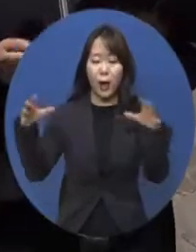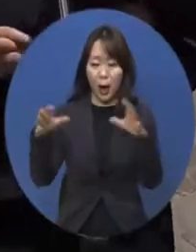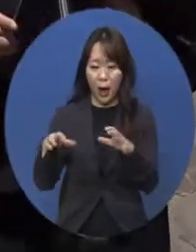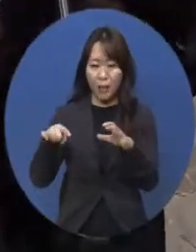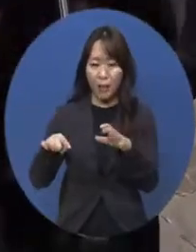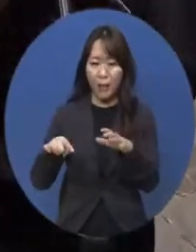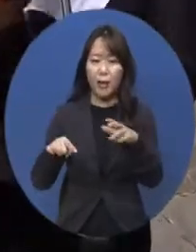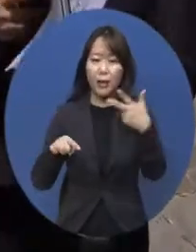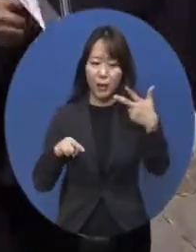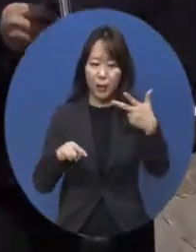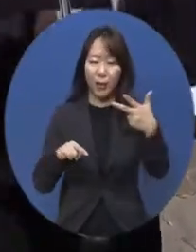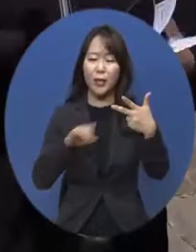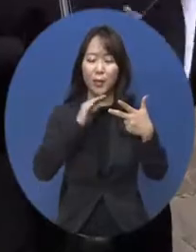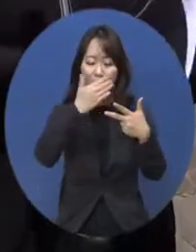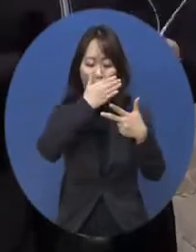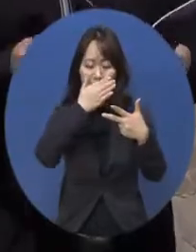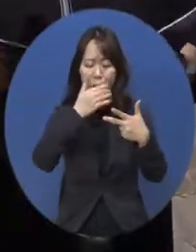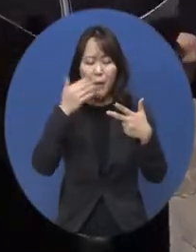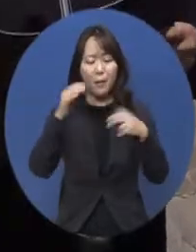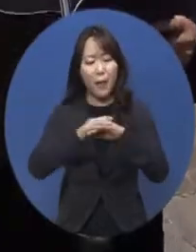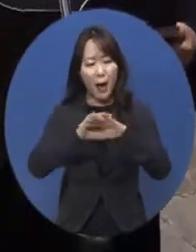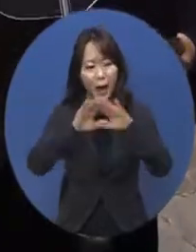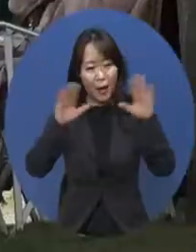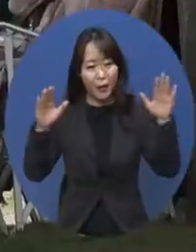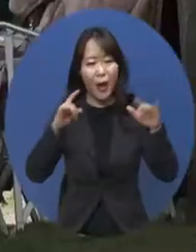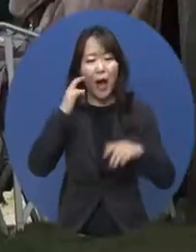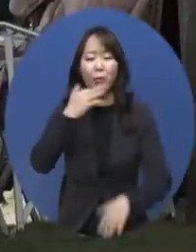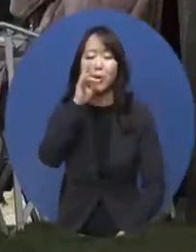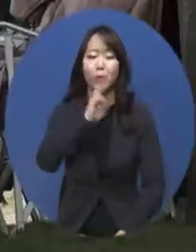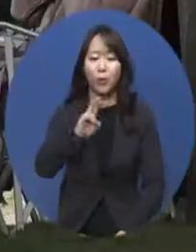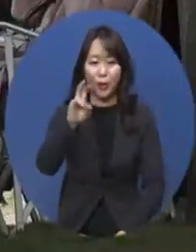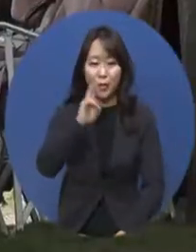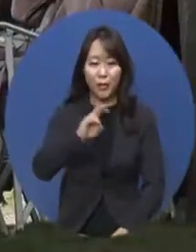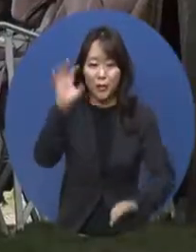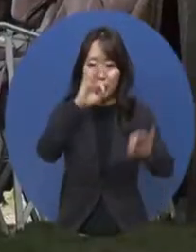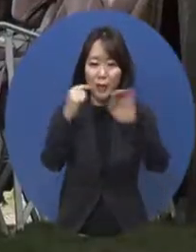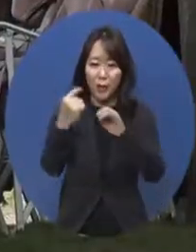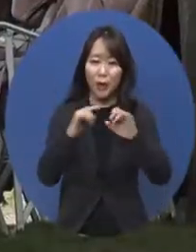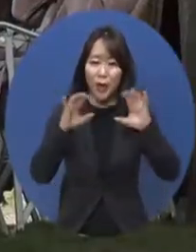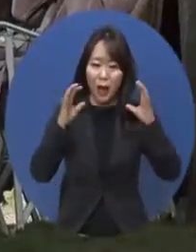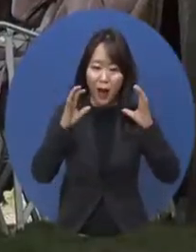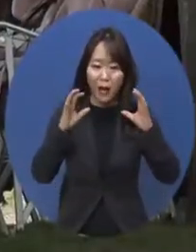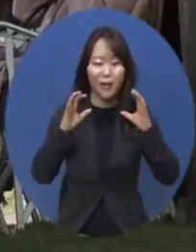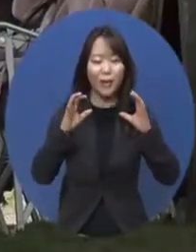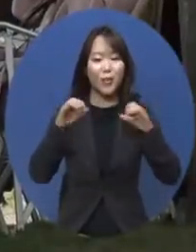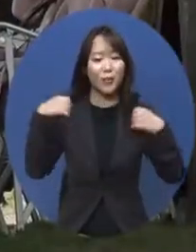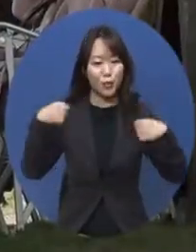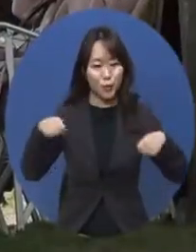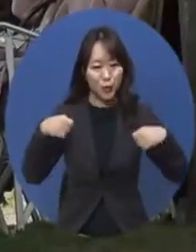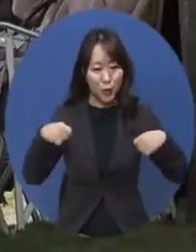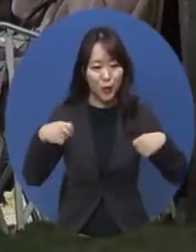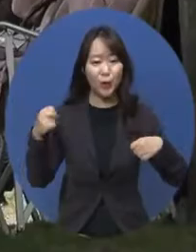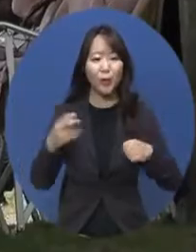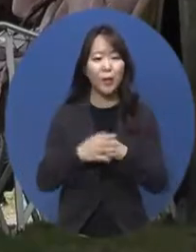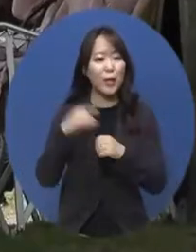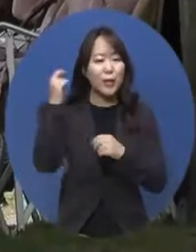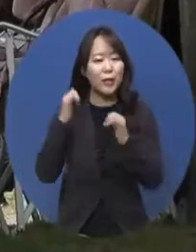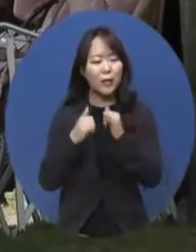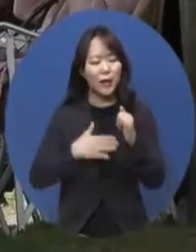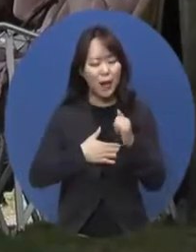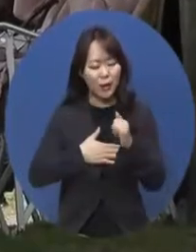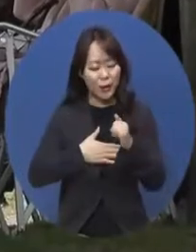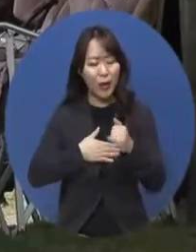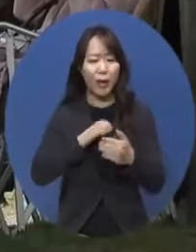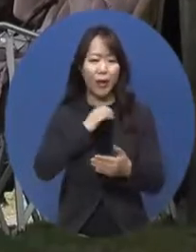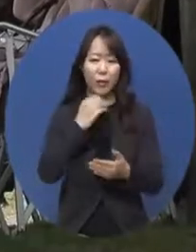합창으로 7개의 밝고 아름다운 곡을 노래해 미술관을 찾은 어린 관람객을 춤추게 하며 듣는 이들의